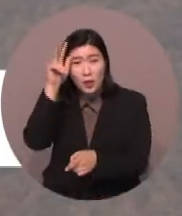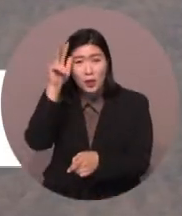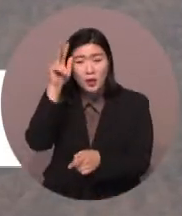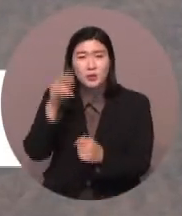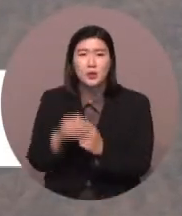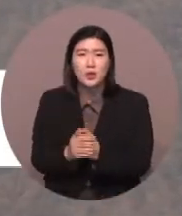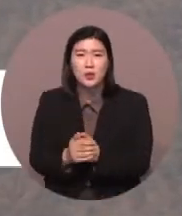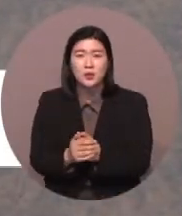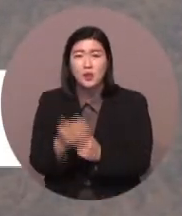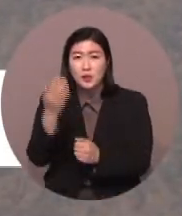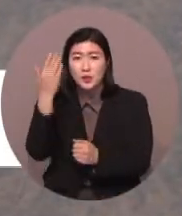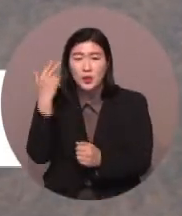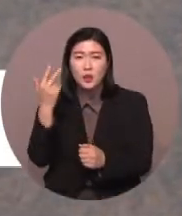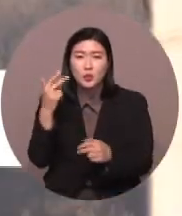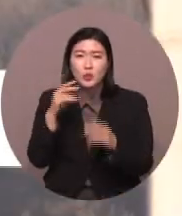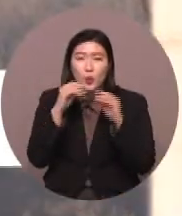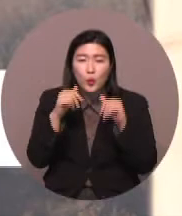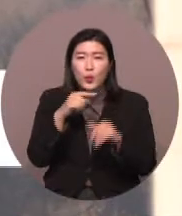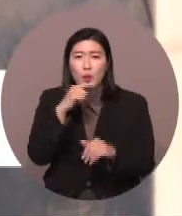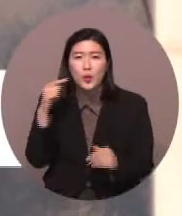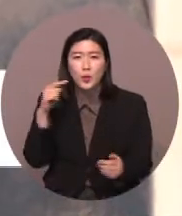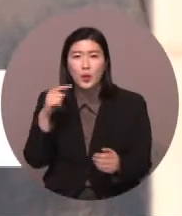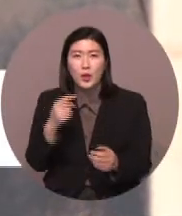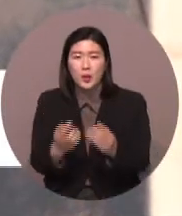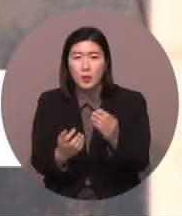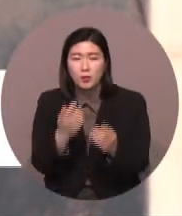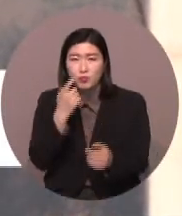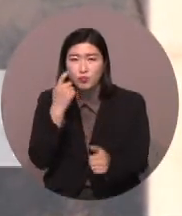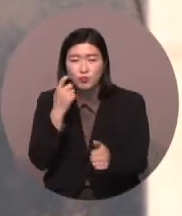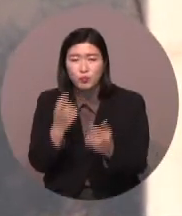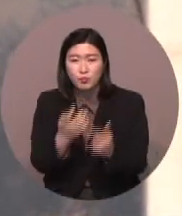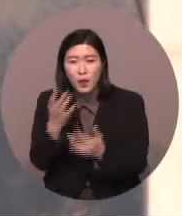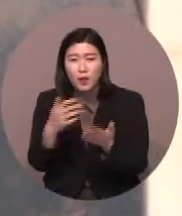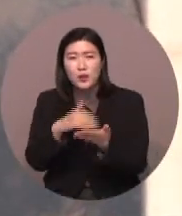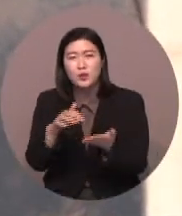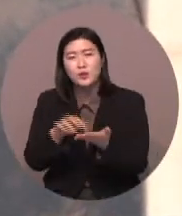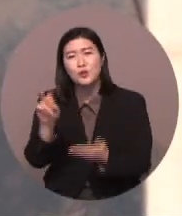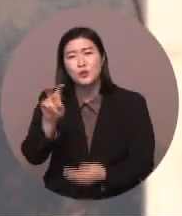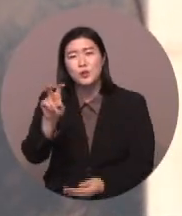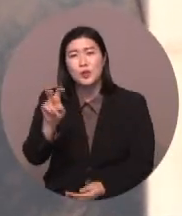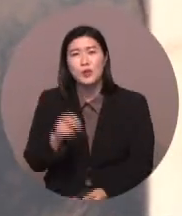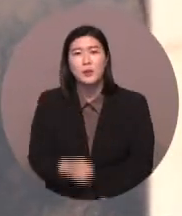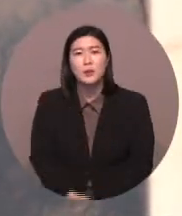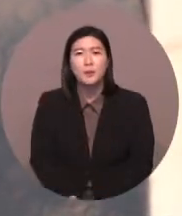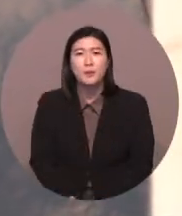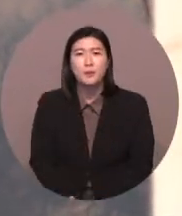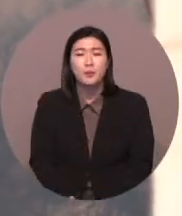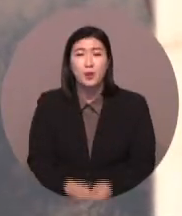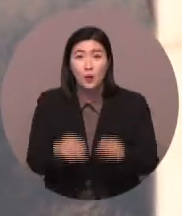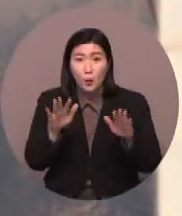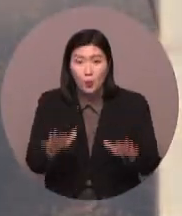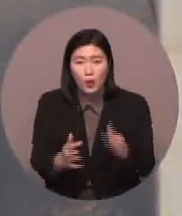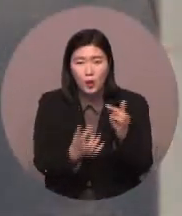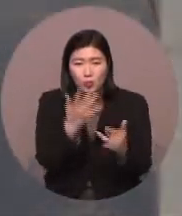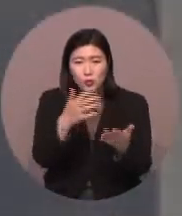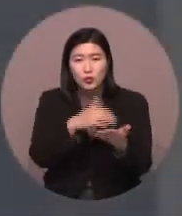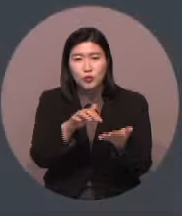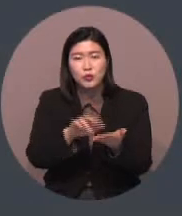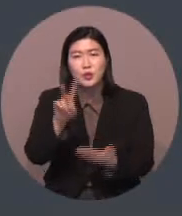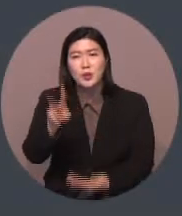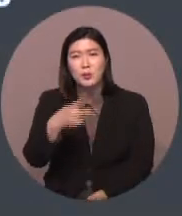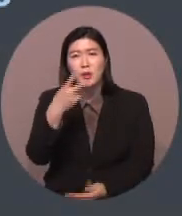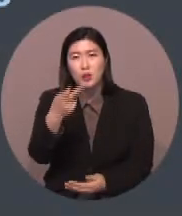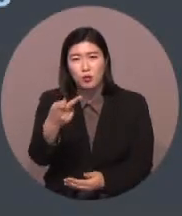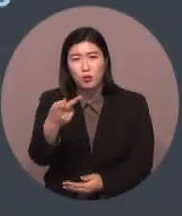지난 주말에만 전국에서 크고 작은 산불이 20여 건 발생했습니다. 올 들어 발생한 산불은